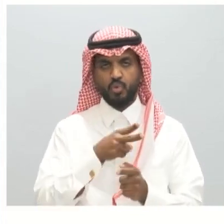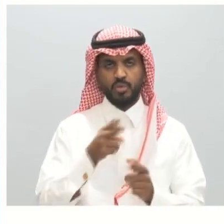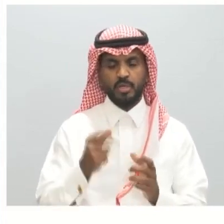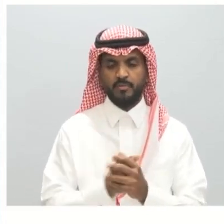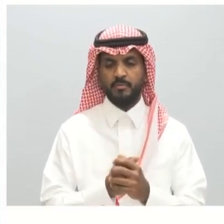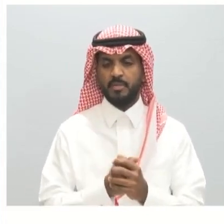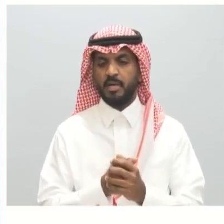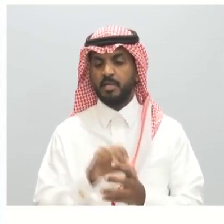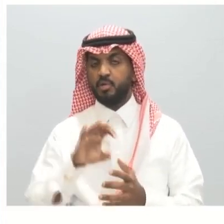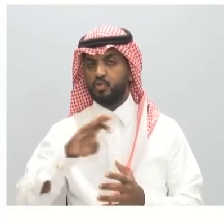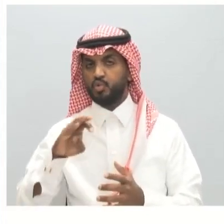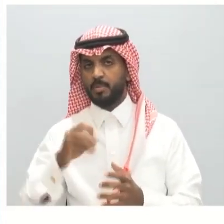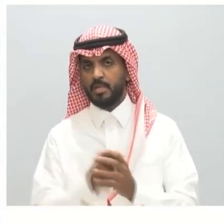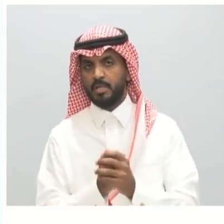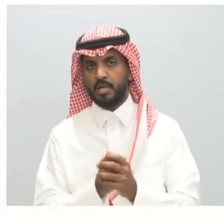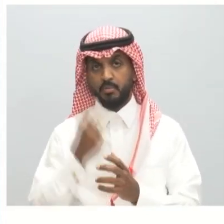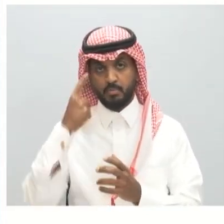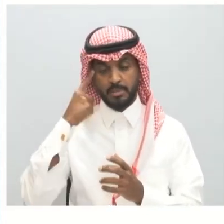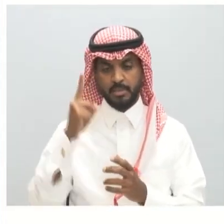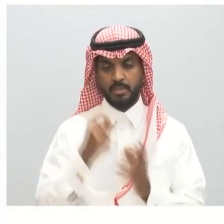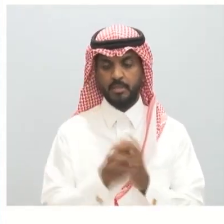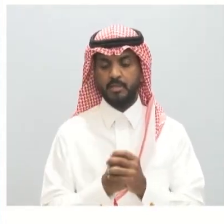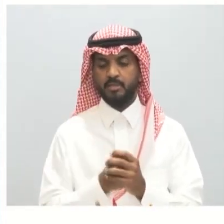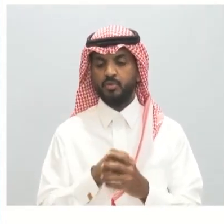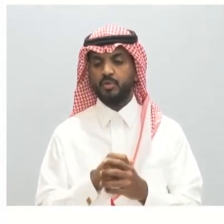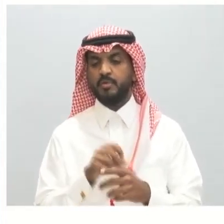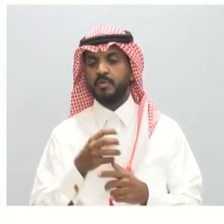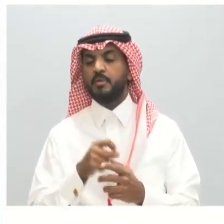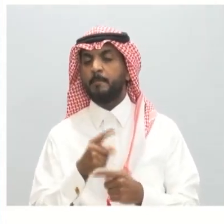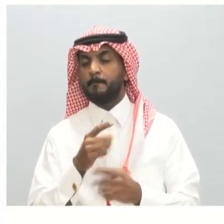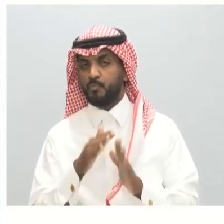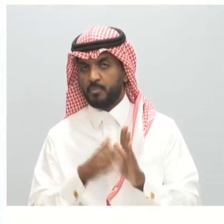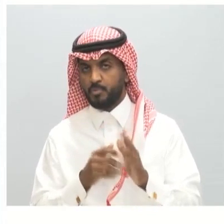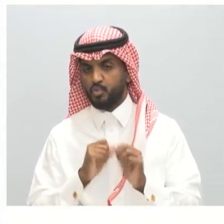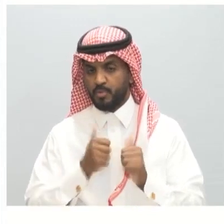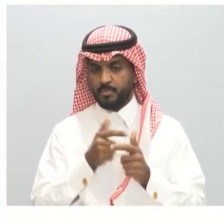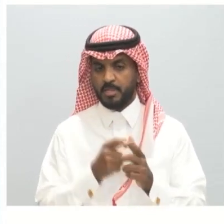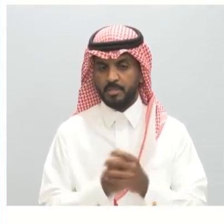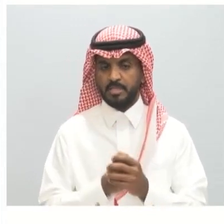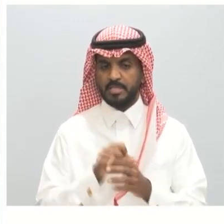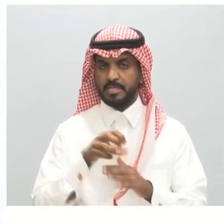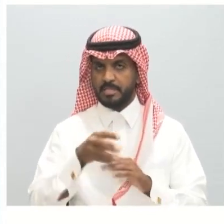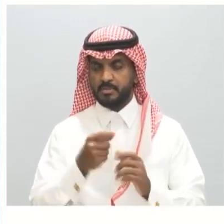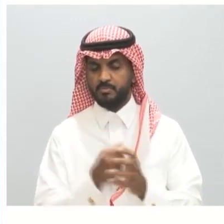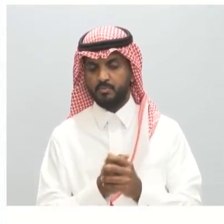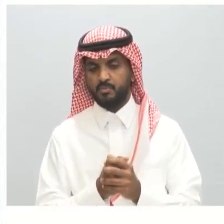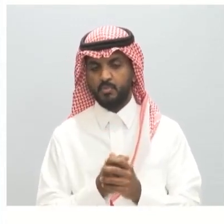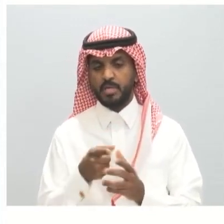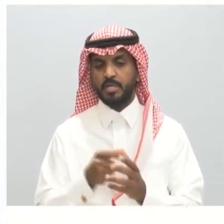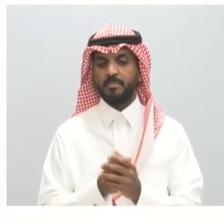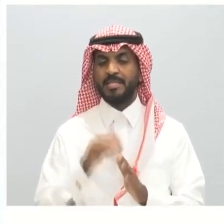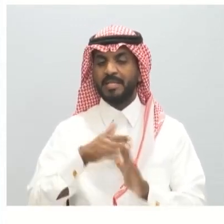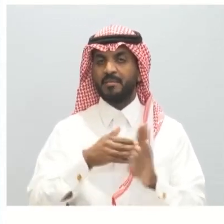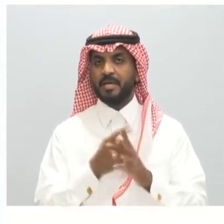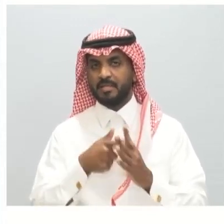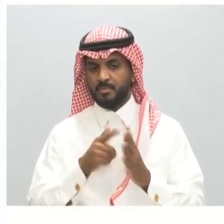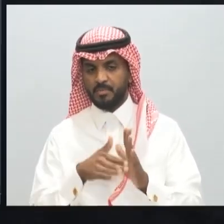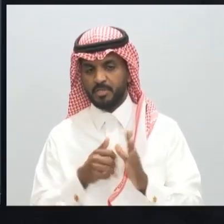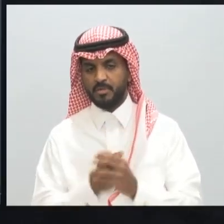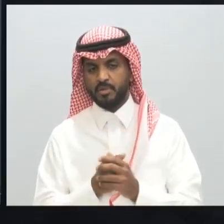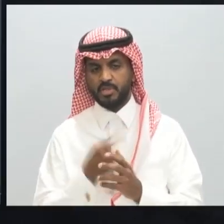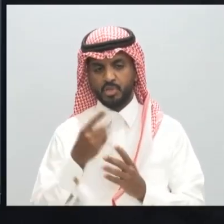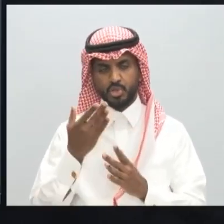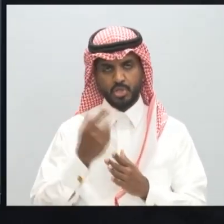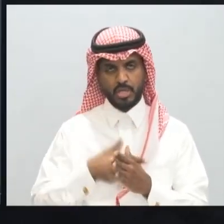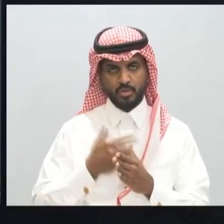المنطقيه ينفذ البرنامج قسما معينا من التعليمات البرمجيه بناء على ما اذا كان الشرط صواب